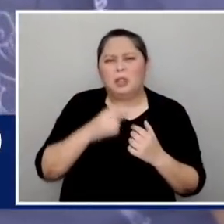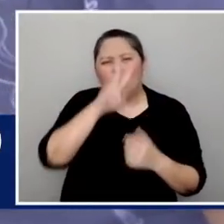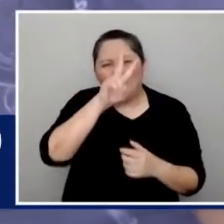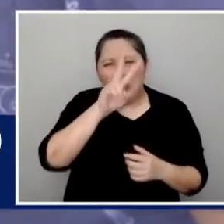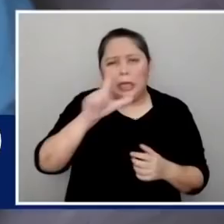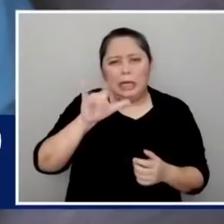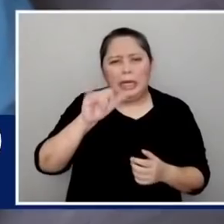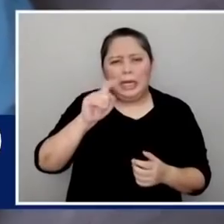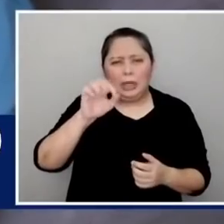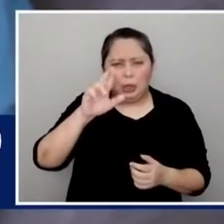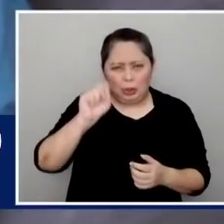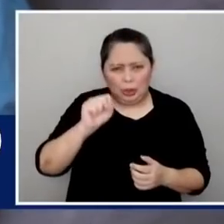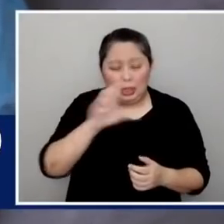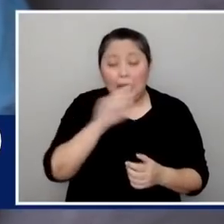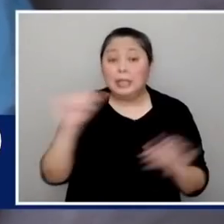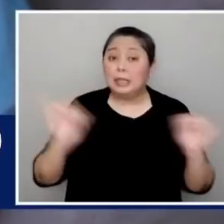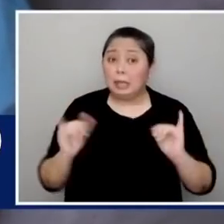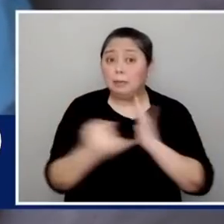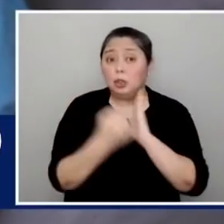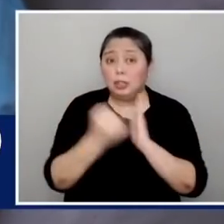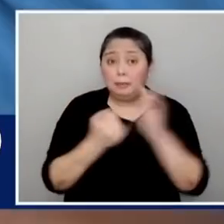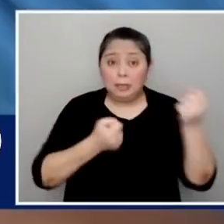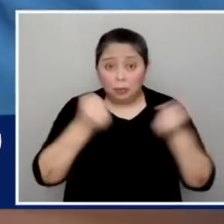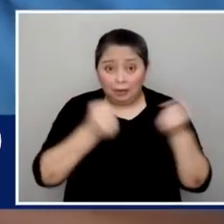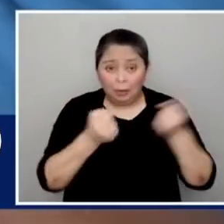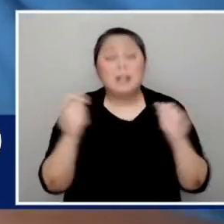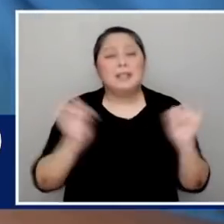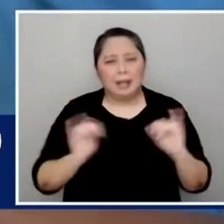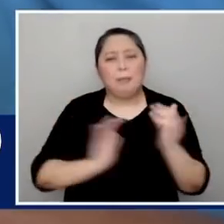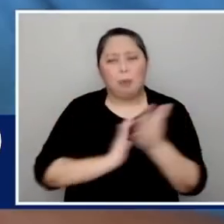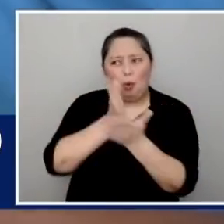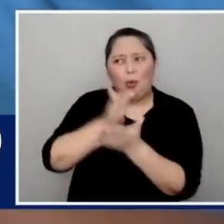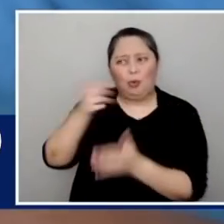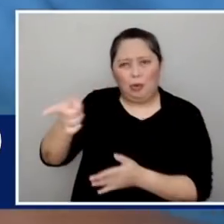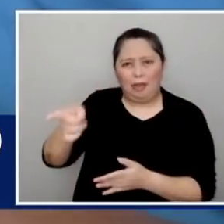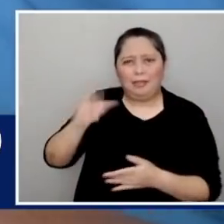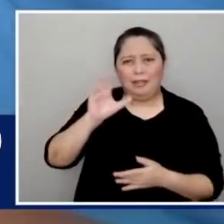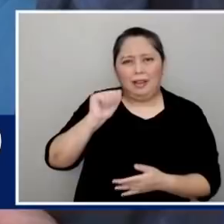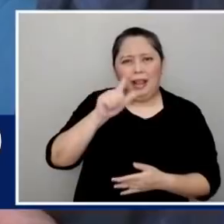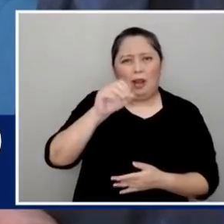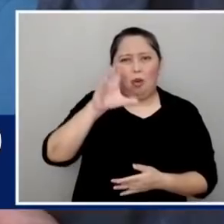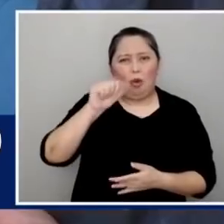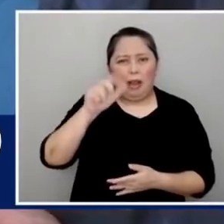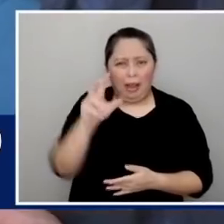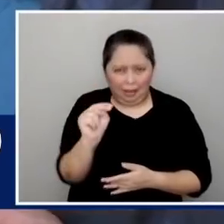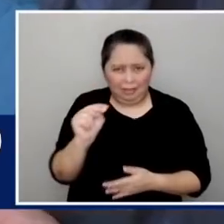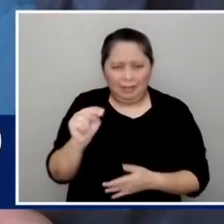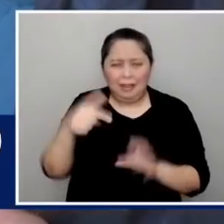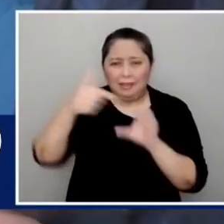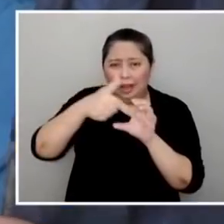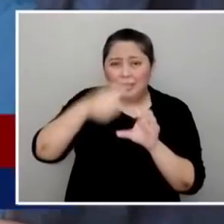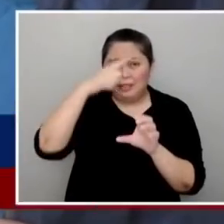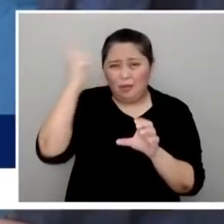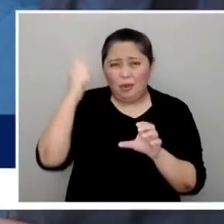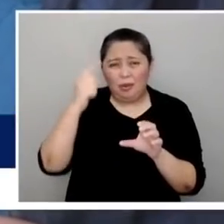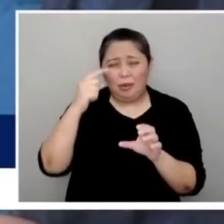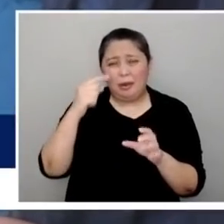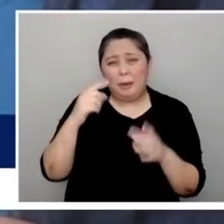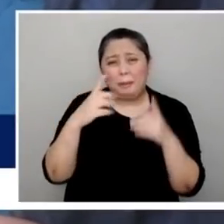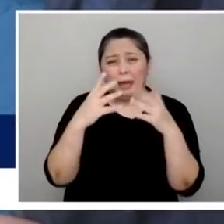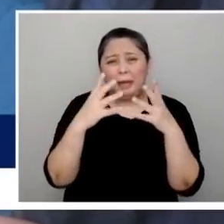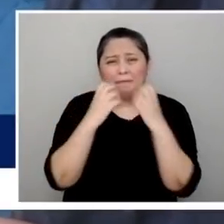driver na si Joseph para makatipid at lumaki-laki naman ang may uuwi sa pamilya. Yung ibang disilan, napakamahal